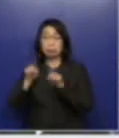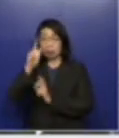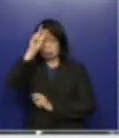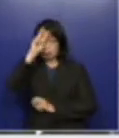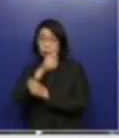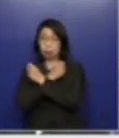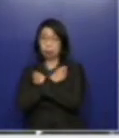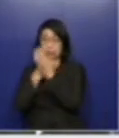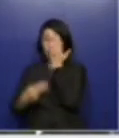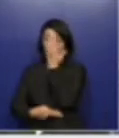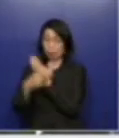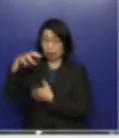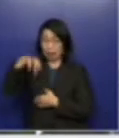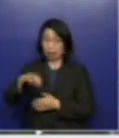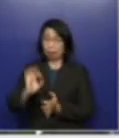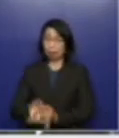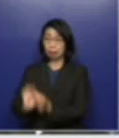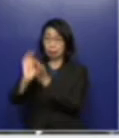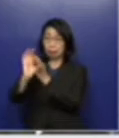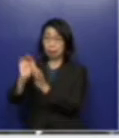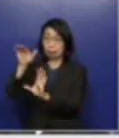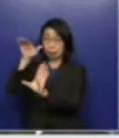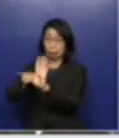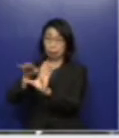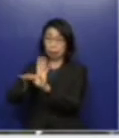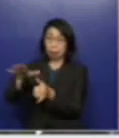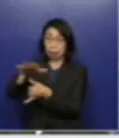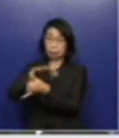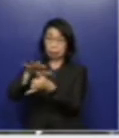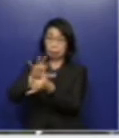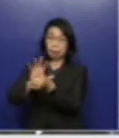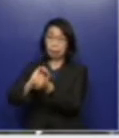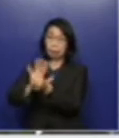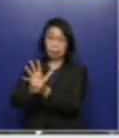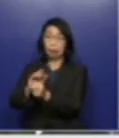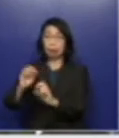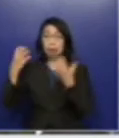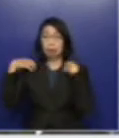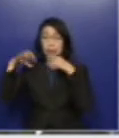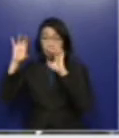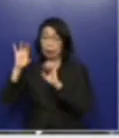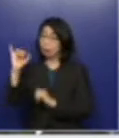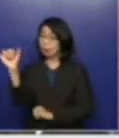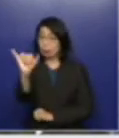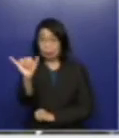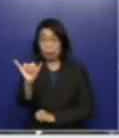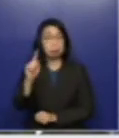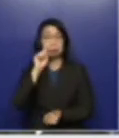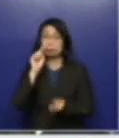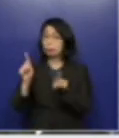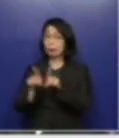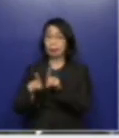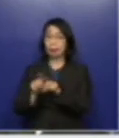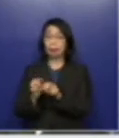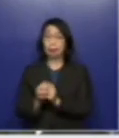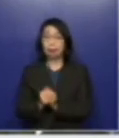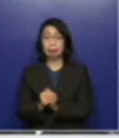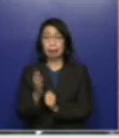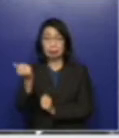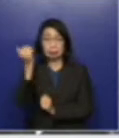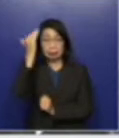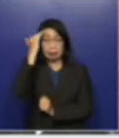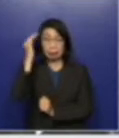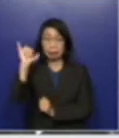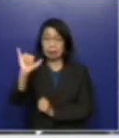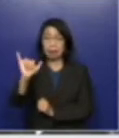นนี้ไปพักก็ไม่ได้ขึ้นทะเบียนเป็นสถานที่กักกันผู้ป่วยที่ต้องสงสัยหรือผู้ป่วยที่เดินทางมาจากต่างประเทศต